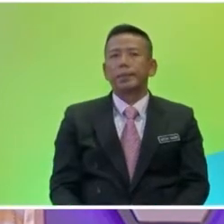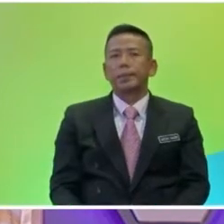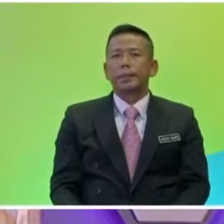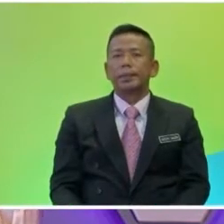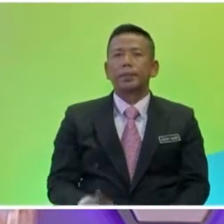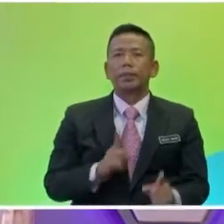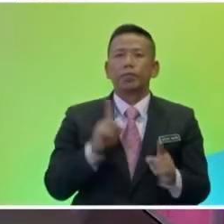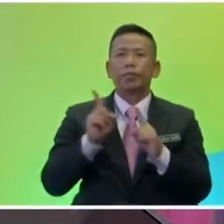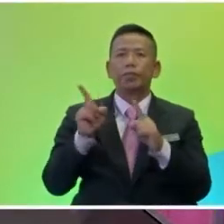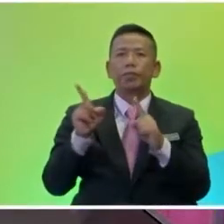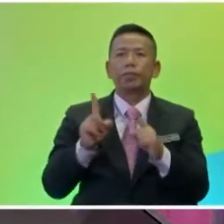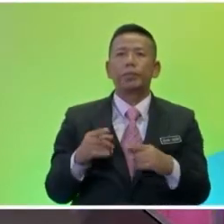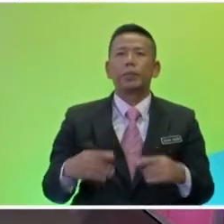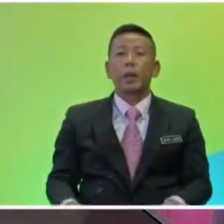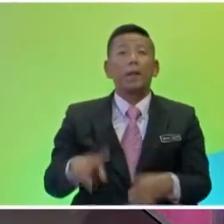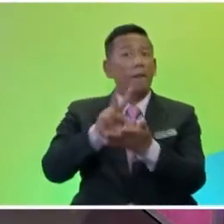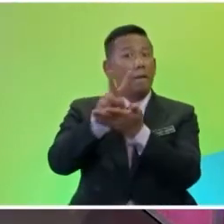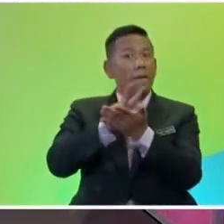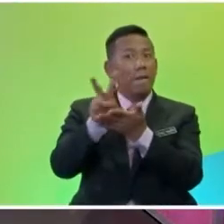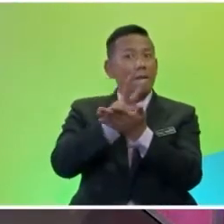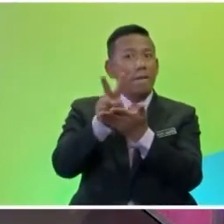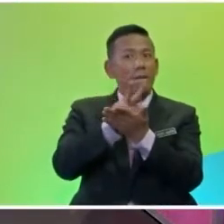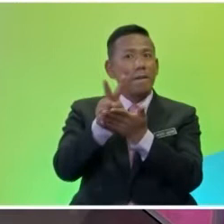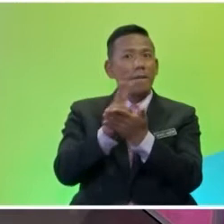kita ada video Guys